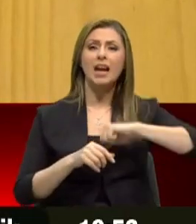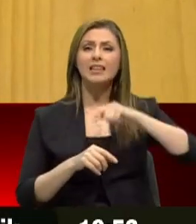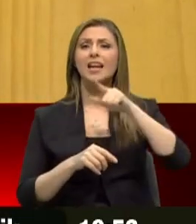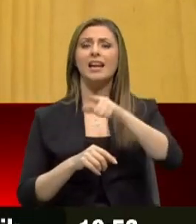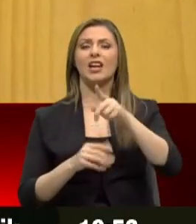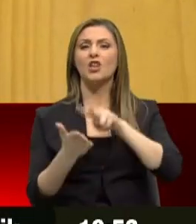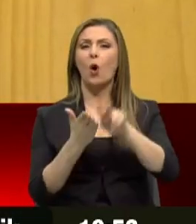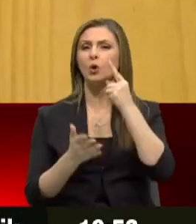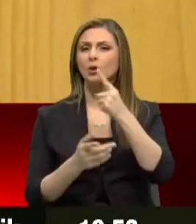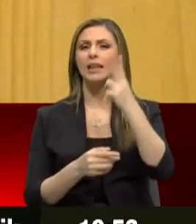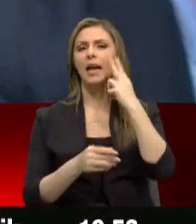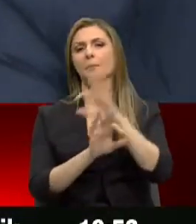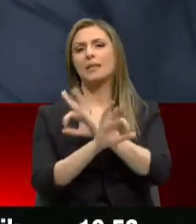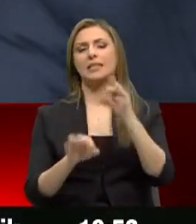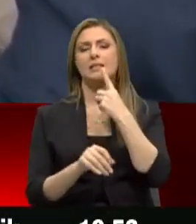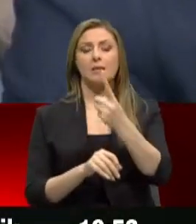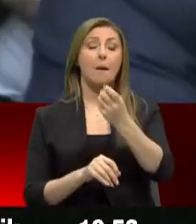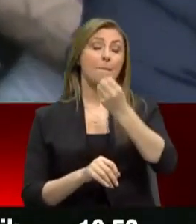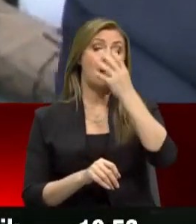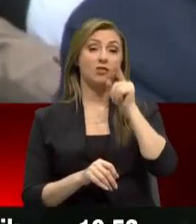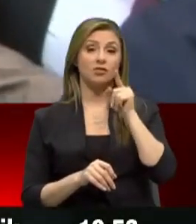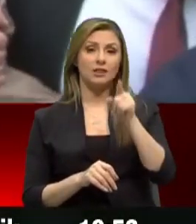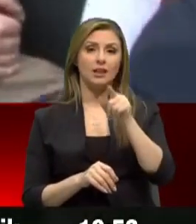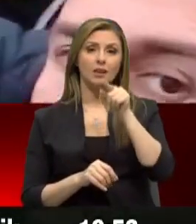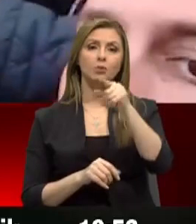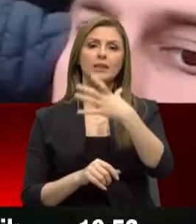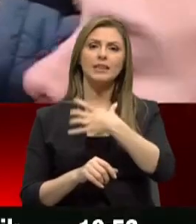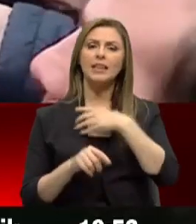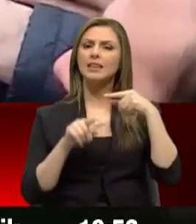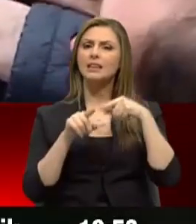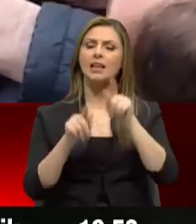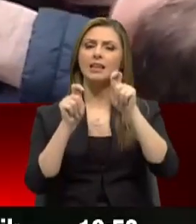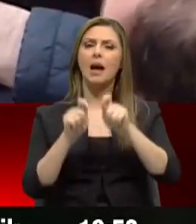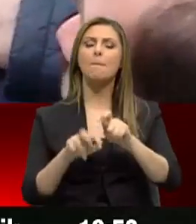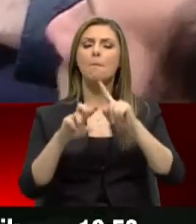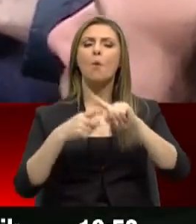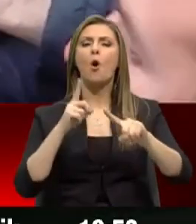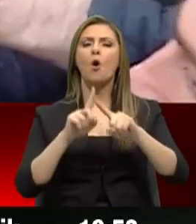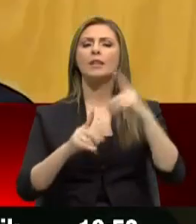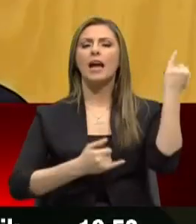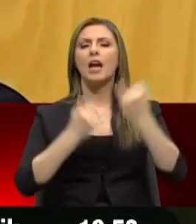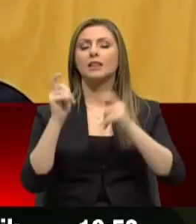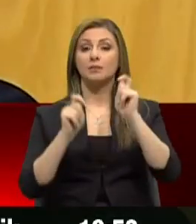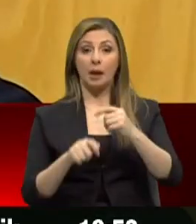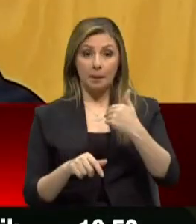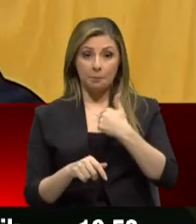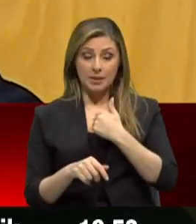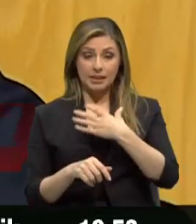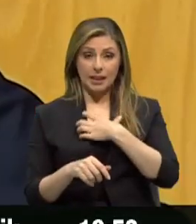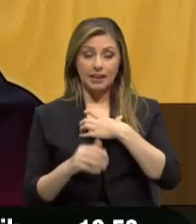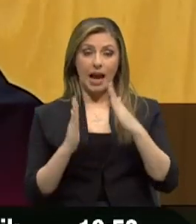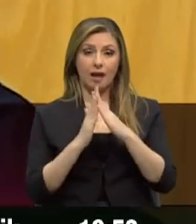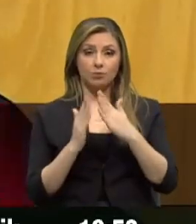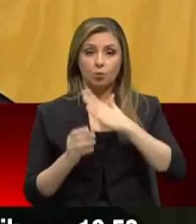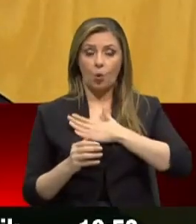ve terbiyesizliktir. Bahçeli, Özdağ'ın izlediği politikayı eleştirirken üstü kapalı mesaj gönderdi. Biz evimizin